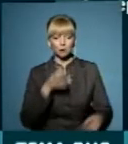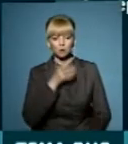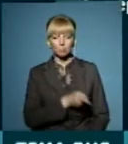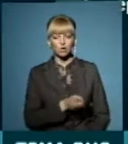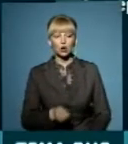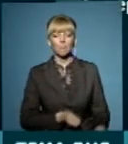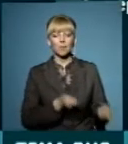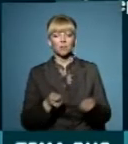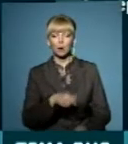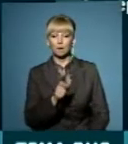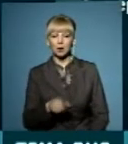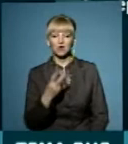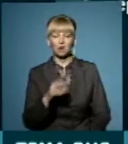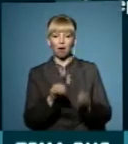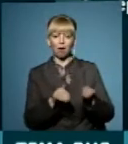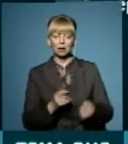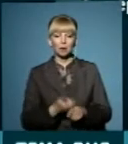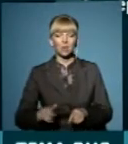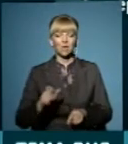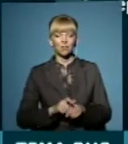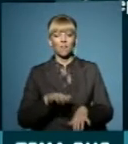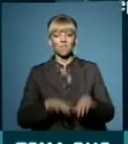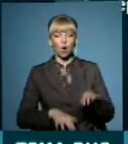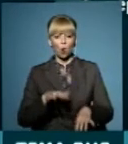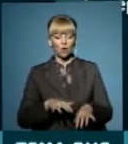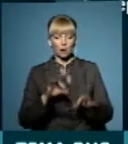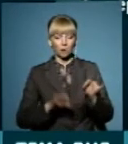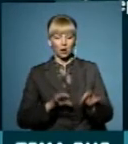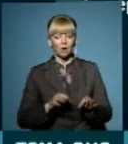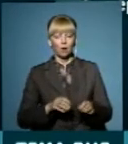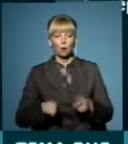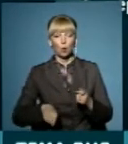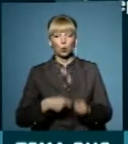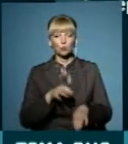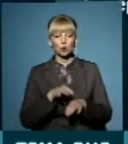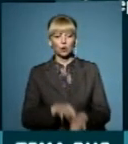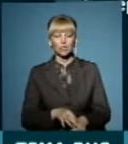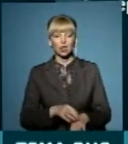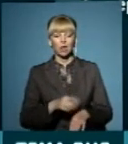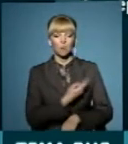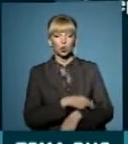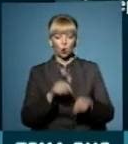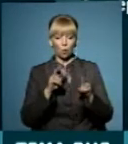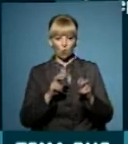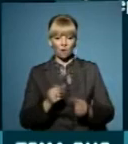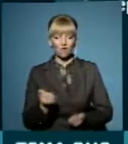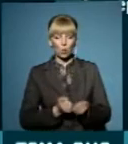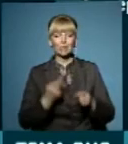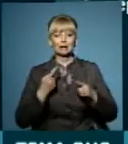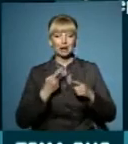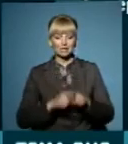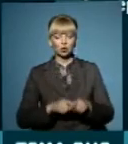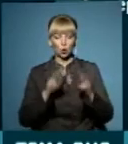час перевезення пасажирів, 2 акти за перевищення вагових параметрів, порушень проведення щозмінного медичного огляду водіїв та